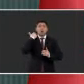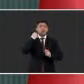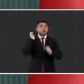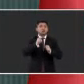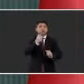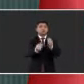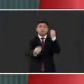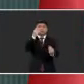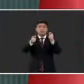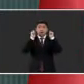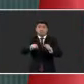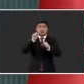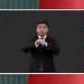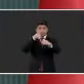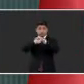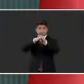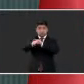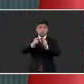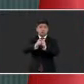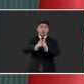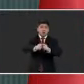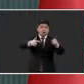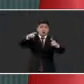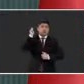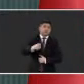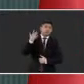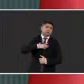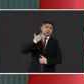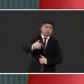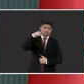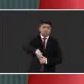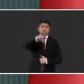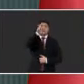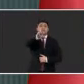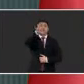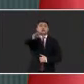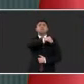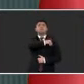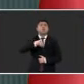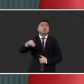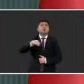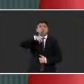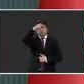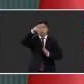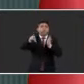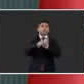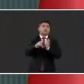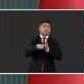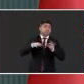oluşturarak istihdamı geliştirmek vardır. Bugün 85 milyonluk bir nüfusa